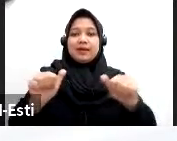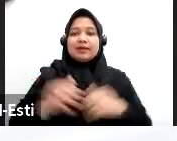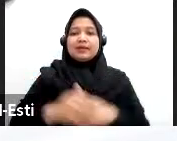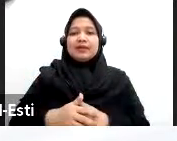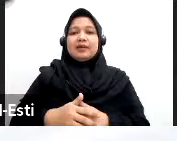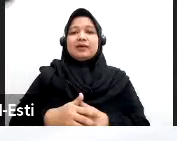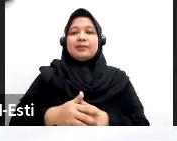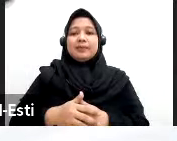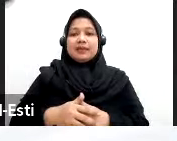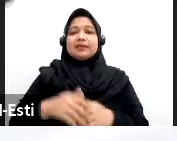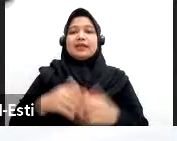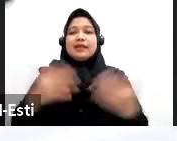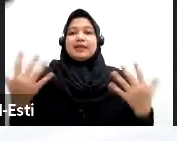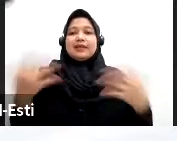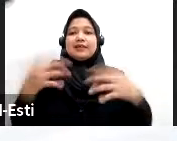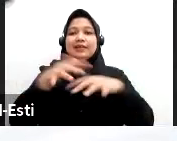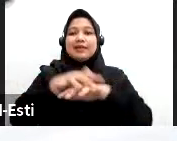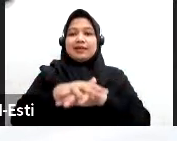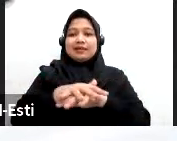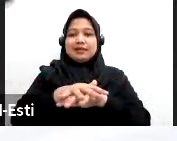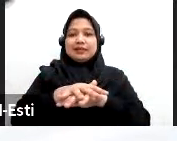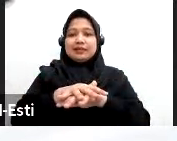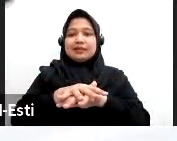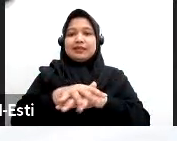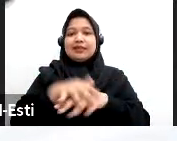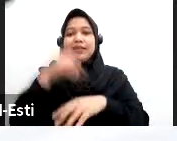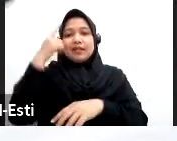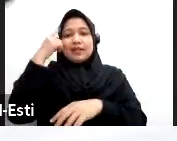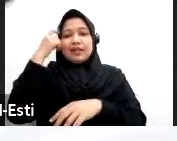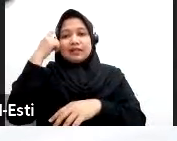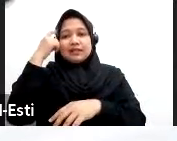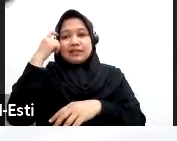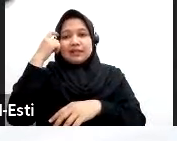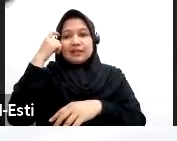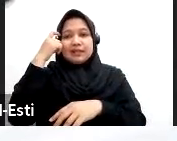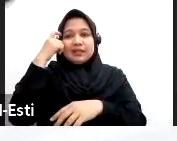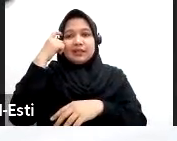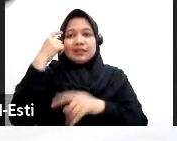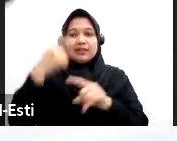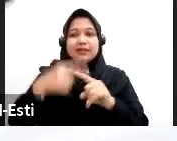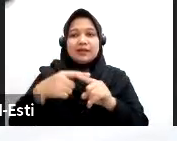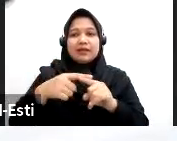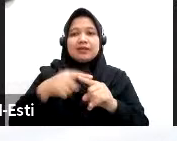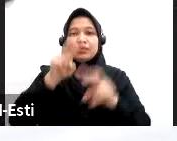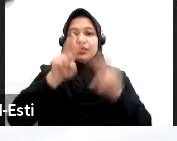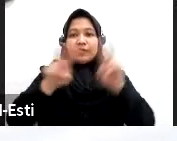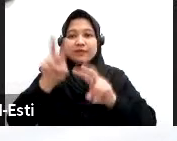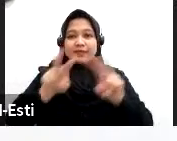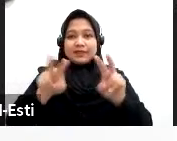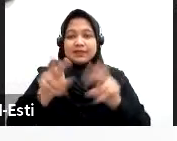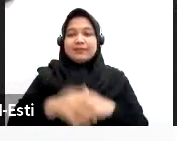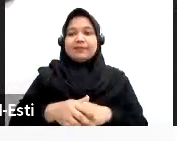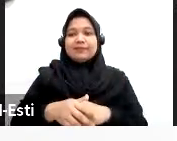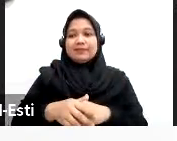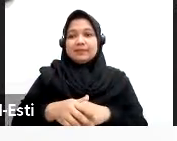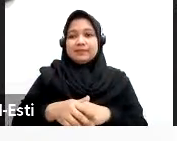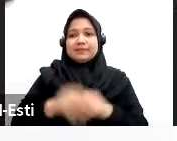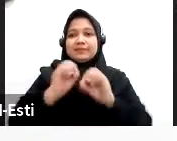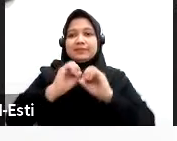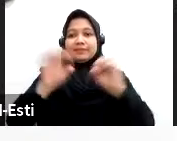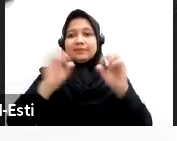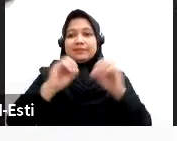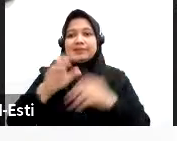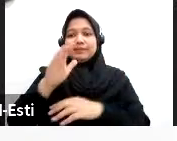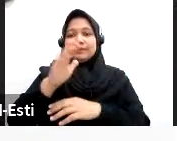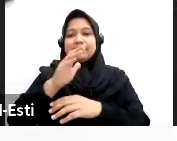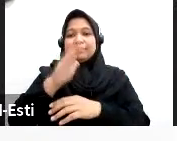integrasi dengan lain literasi dan mungkin seperti stick barangkali itu bagus kalian yang mau saya sampaikan mohon maaf kalau agak panjangnya